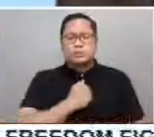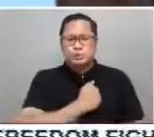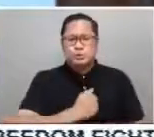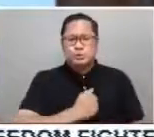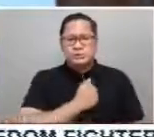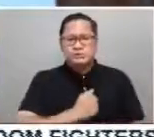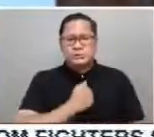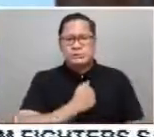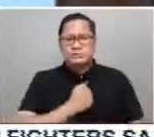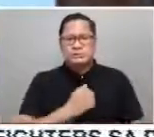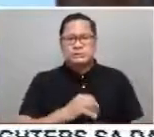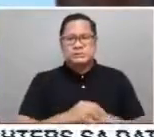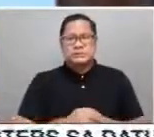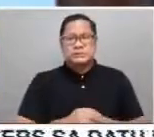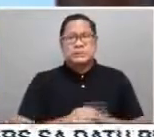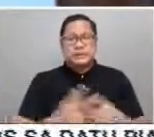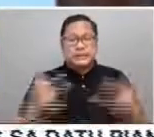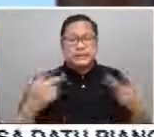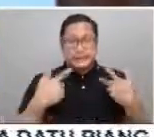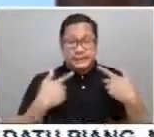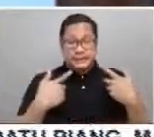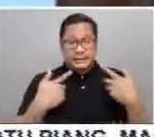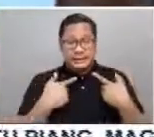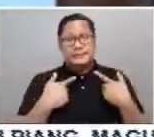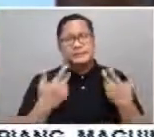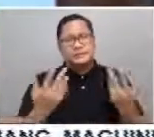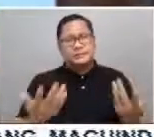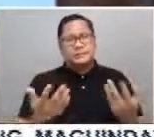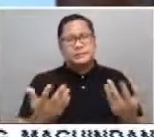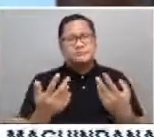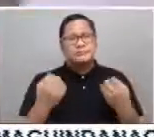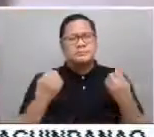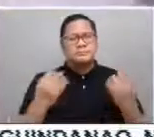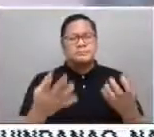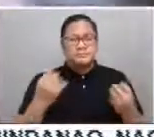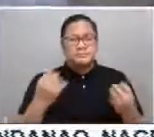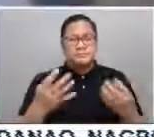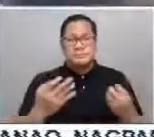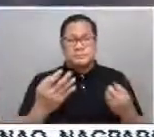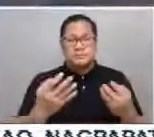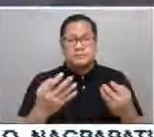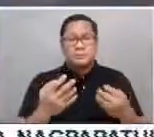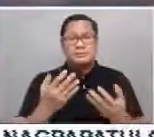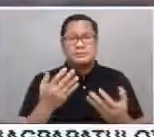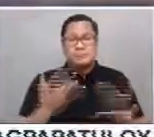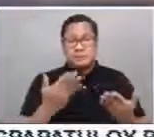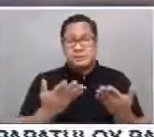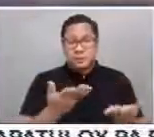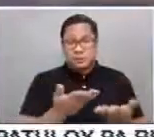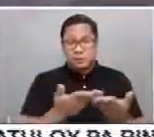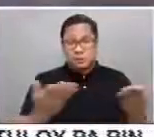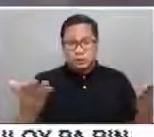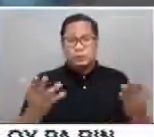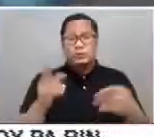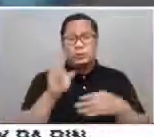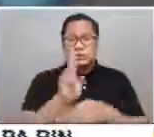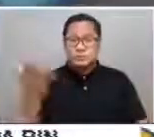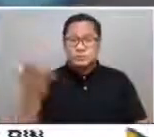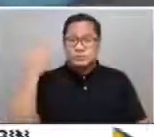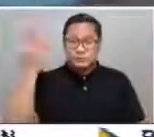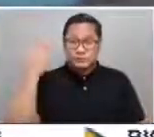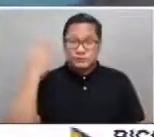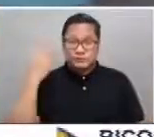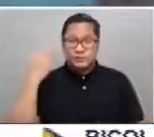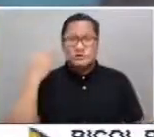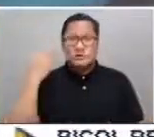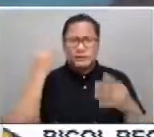Iwasan na muna ninyo. You avoid it because it is for your own good. Para naman ibayo pang matulungan ang mga tinamaan ng COVID-19